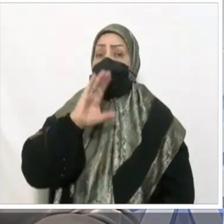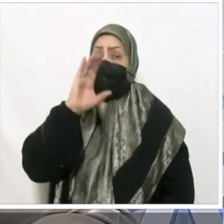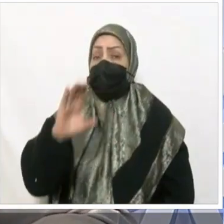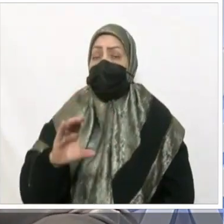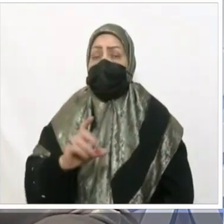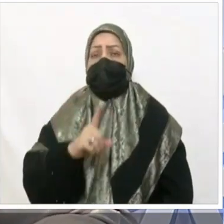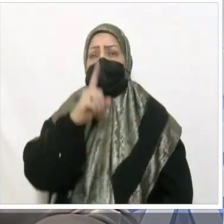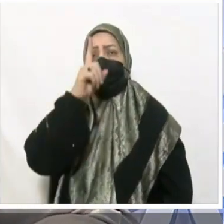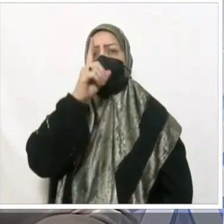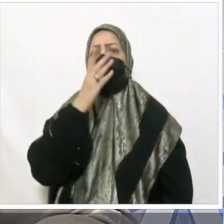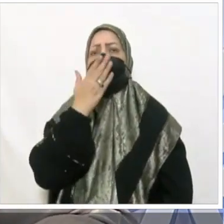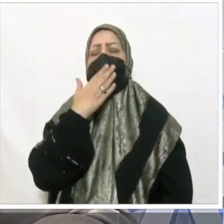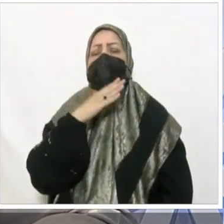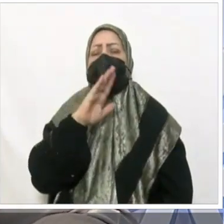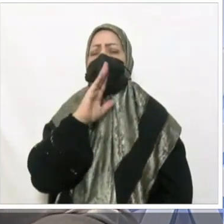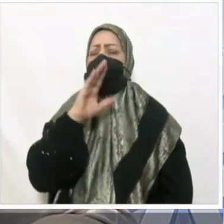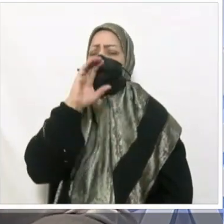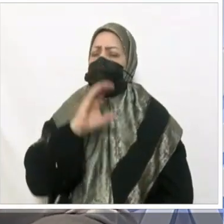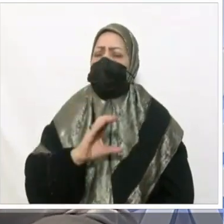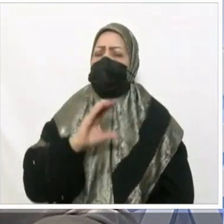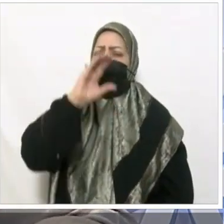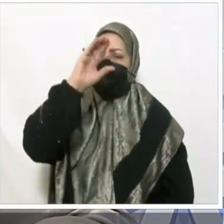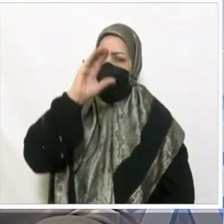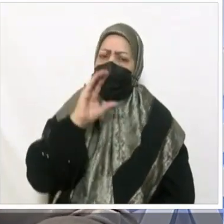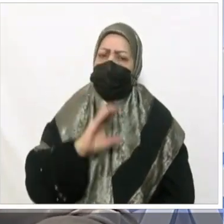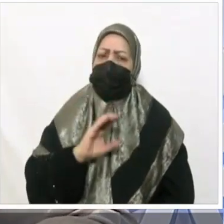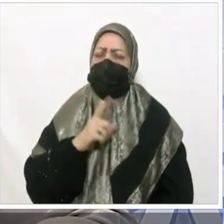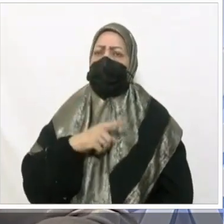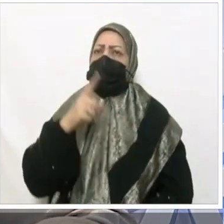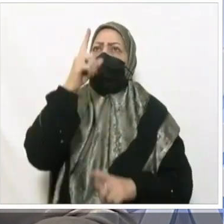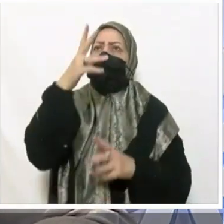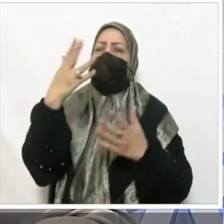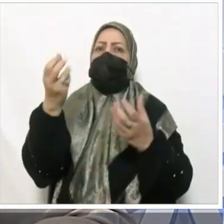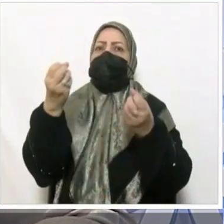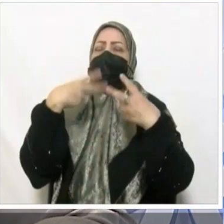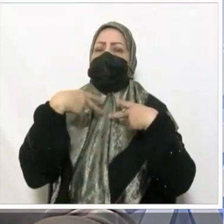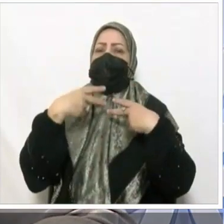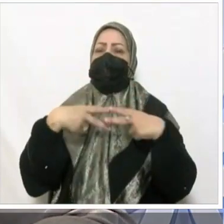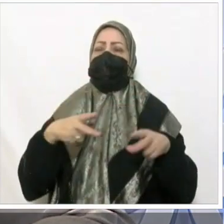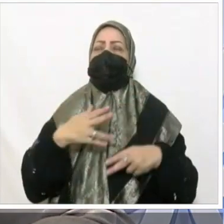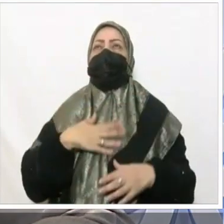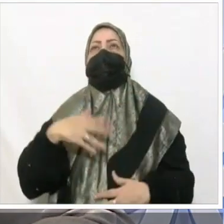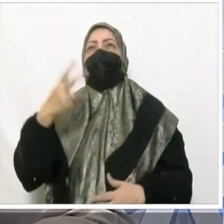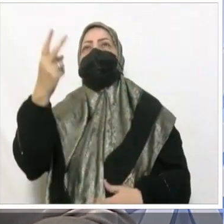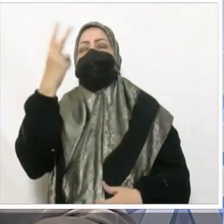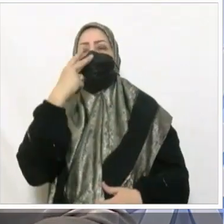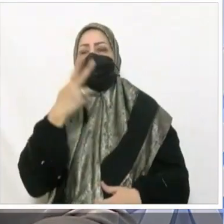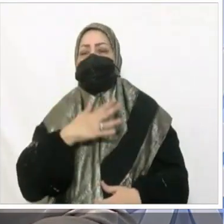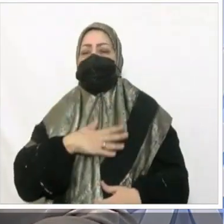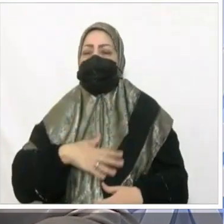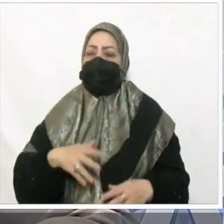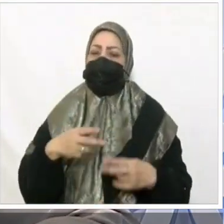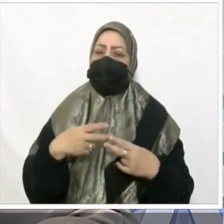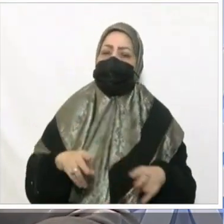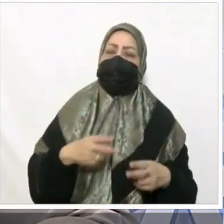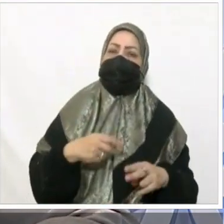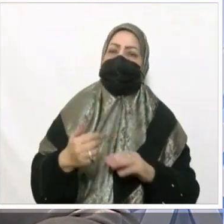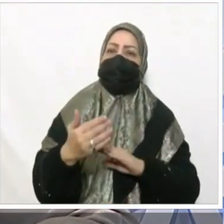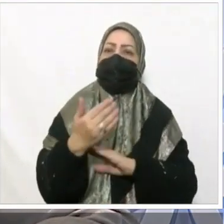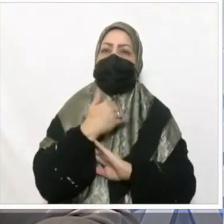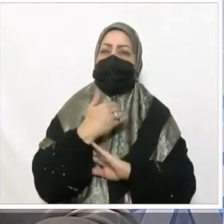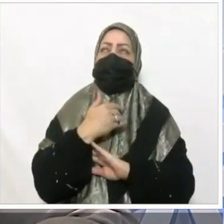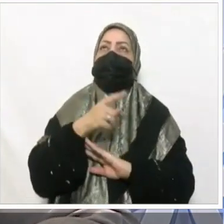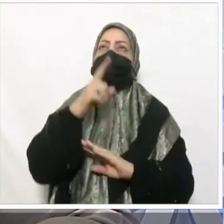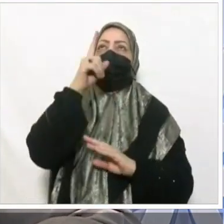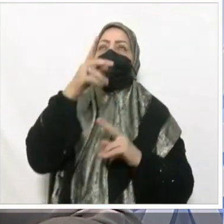من عبده قناعة ورضا بما أعطاه الله له رزقه الله غنى النفس. ما هو الغنى؟ مش